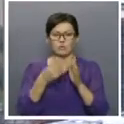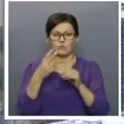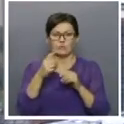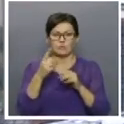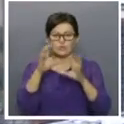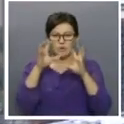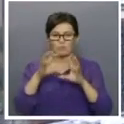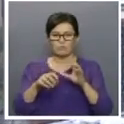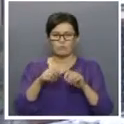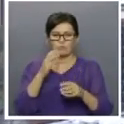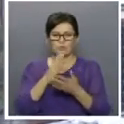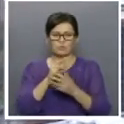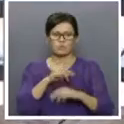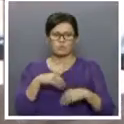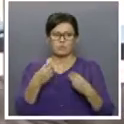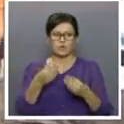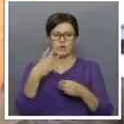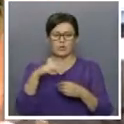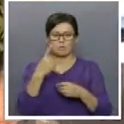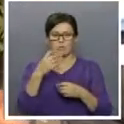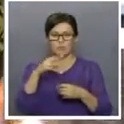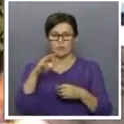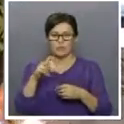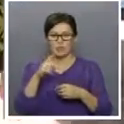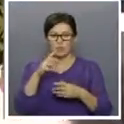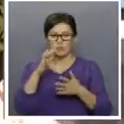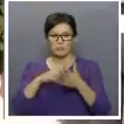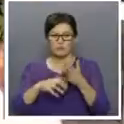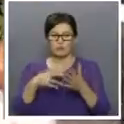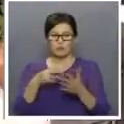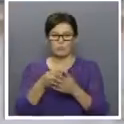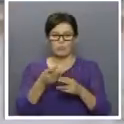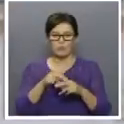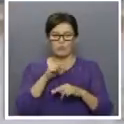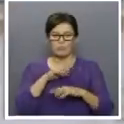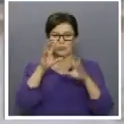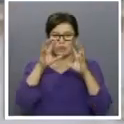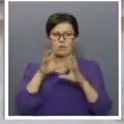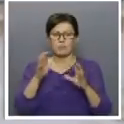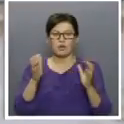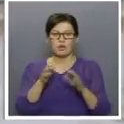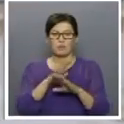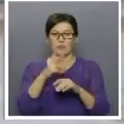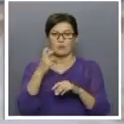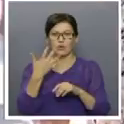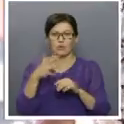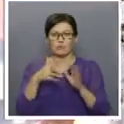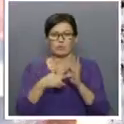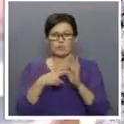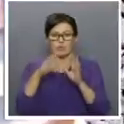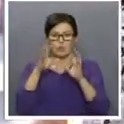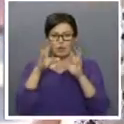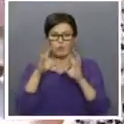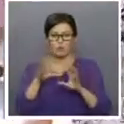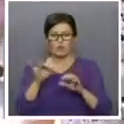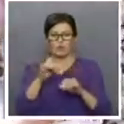бұзушылық анықталған. Жұмыс берушілерге 41 миллион теңге көлемінде айыппұл салыныпты. Еңбек заңнамасын сақтамаған 258 заңды тұлғаның